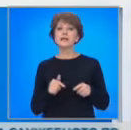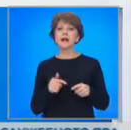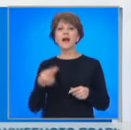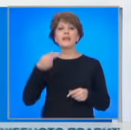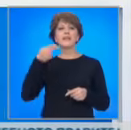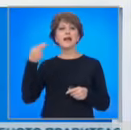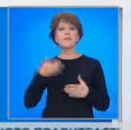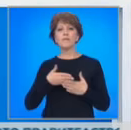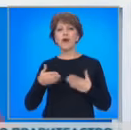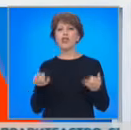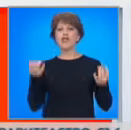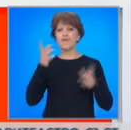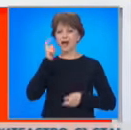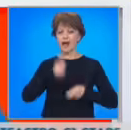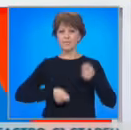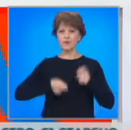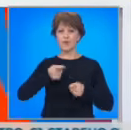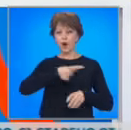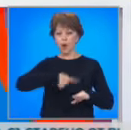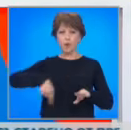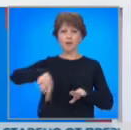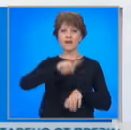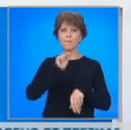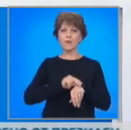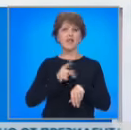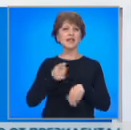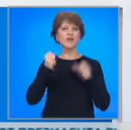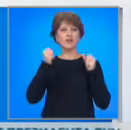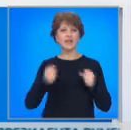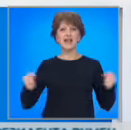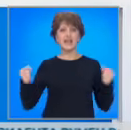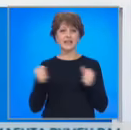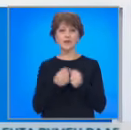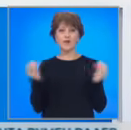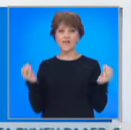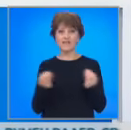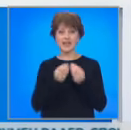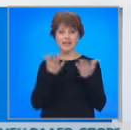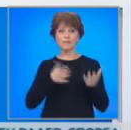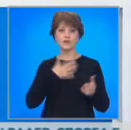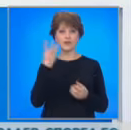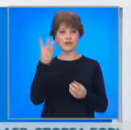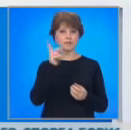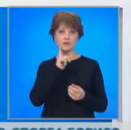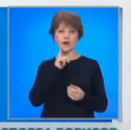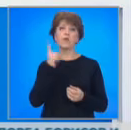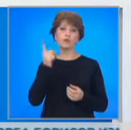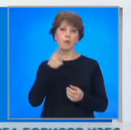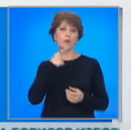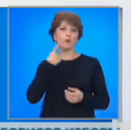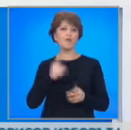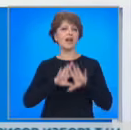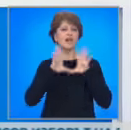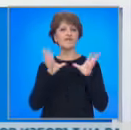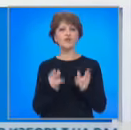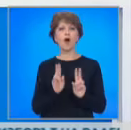продължение, новоремонтираният околовръстен път на Пловдив, където в тежка катастрофа на Великден загинаха трима души, отговаря на всички нормативни